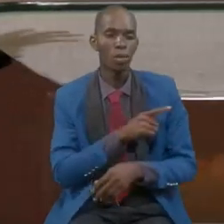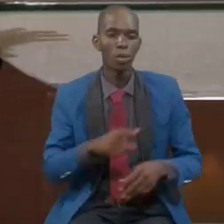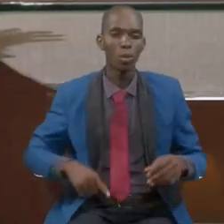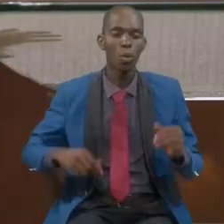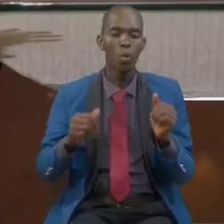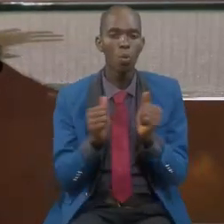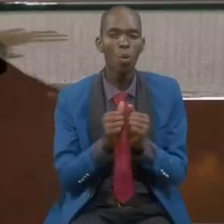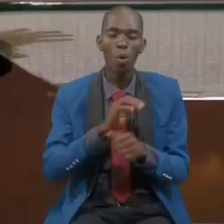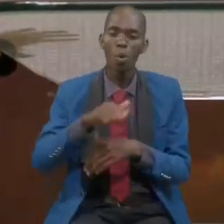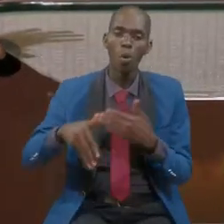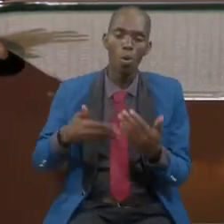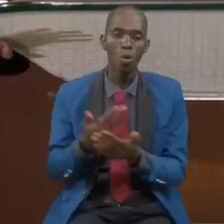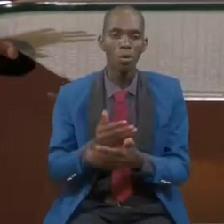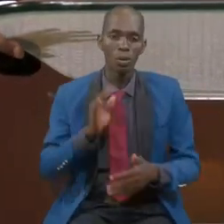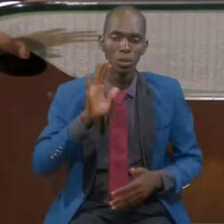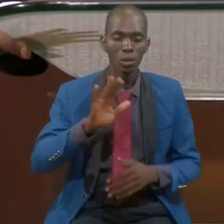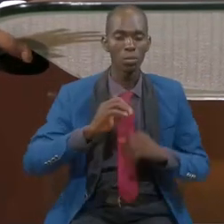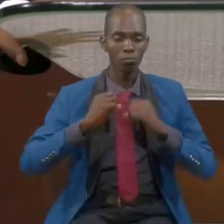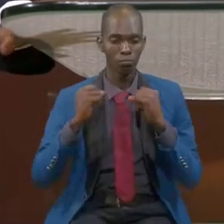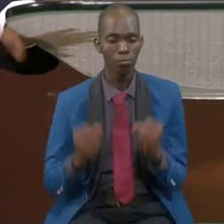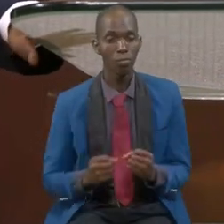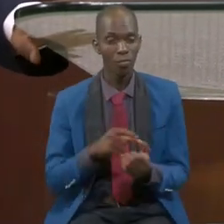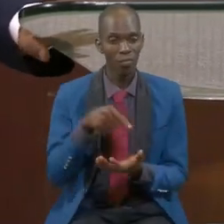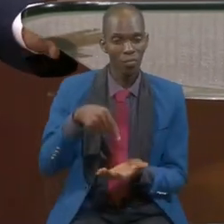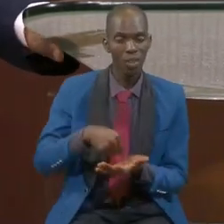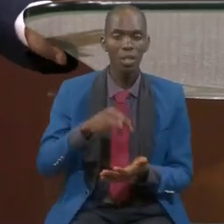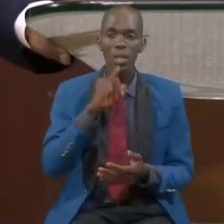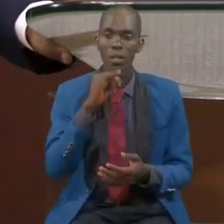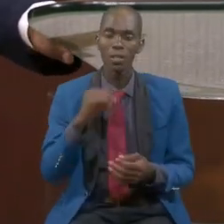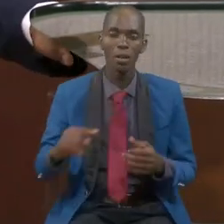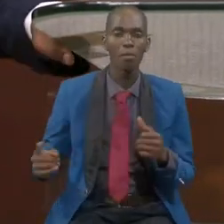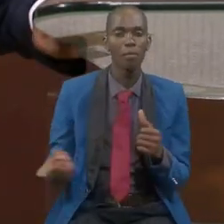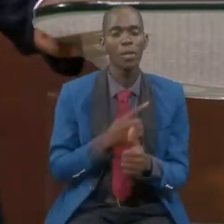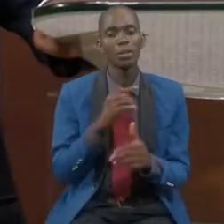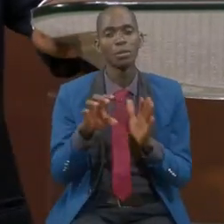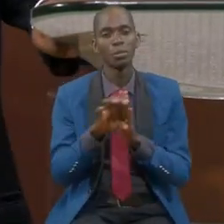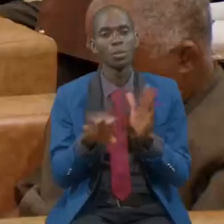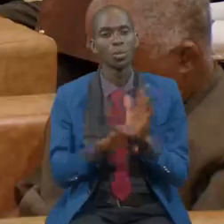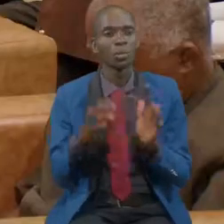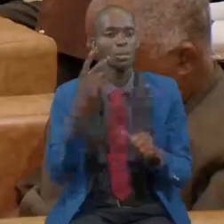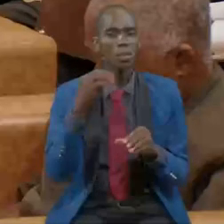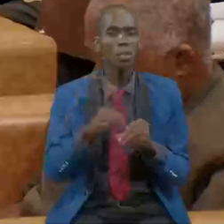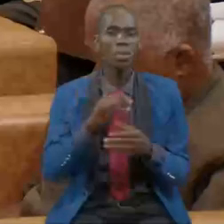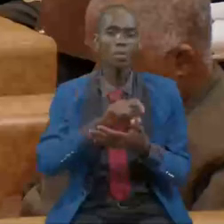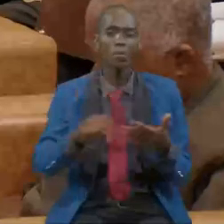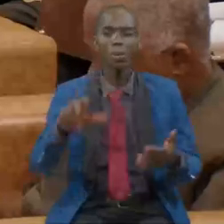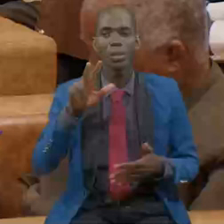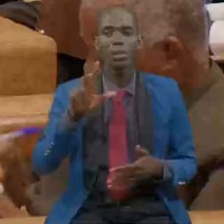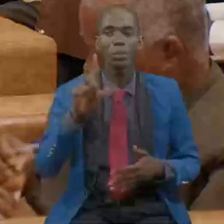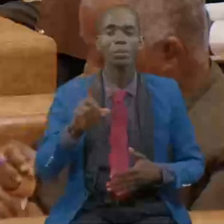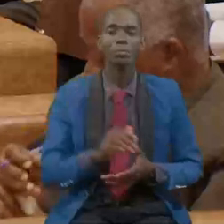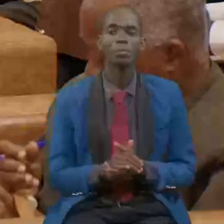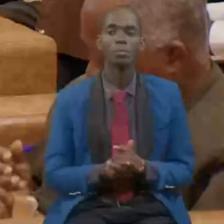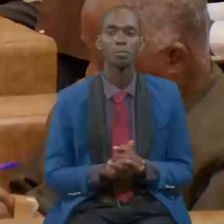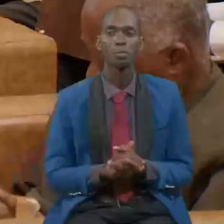aime-le de toute ta force. Alors, c'est le premier commandement. Le